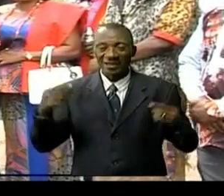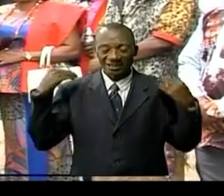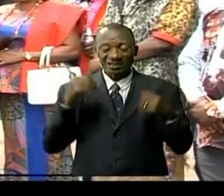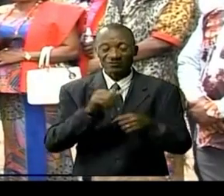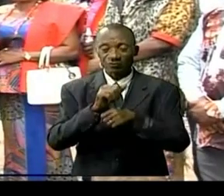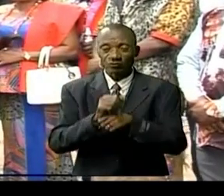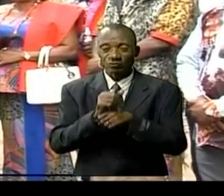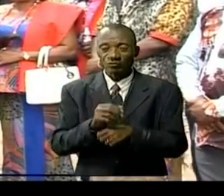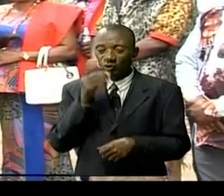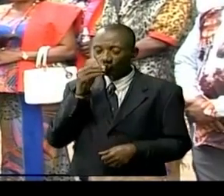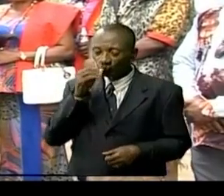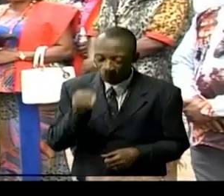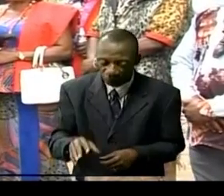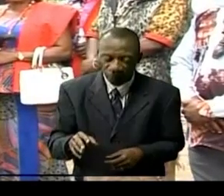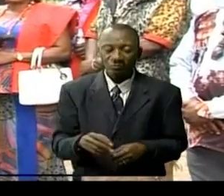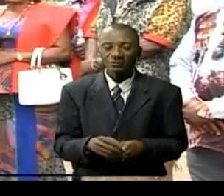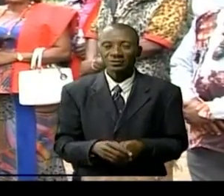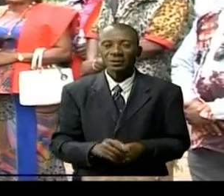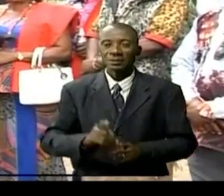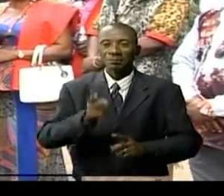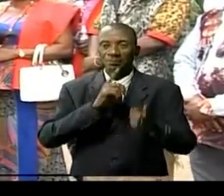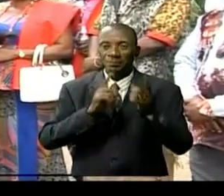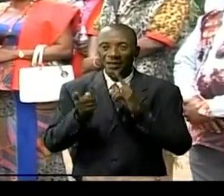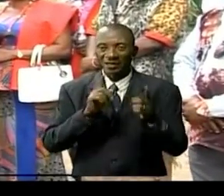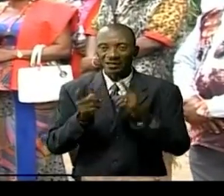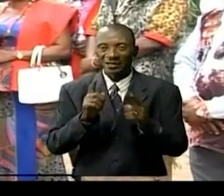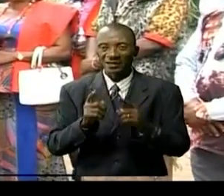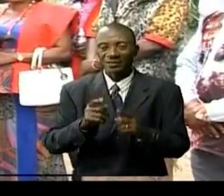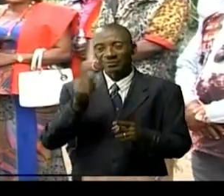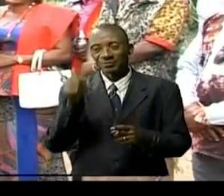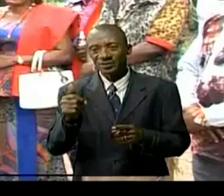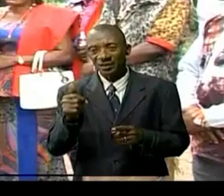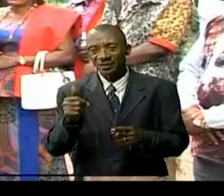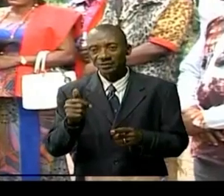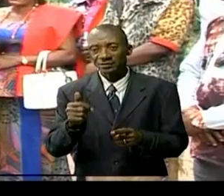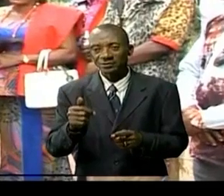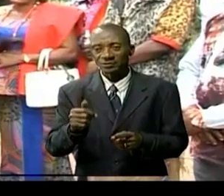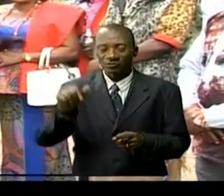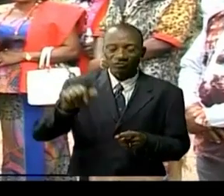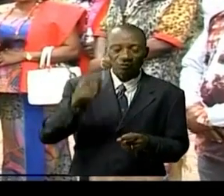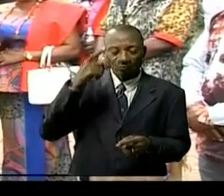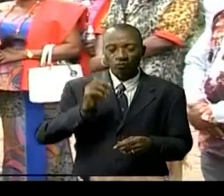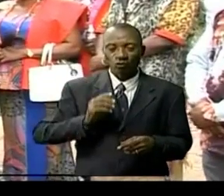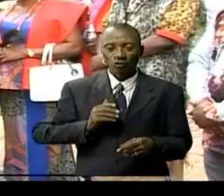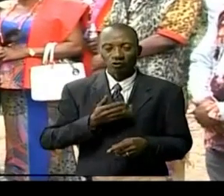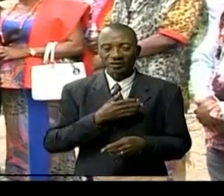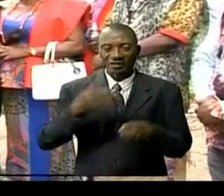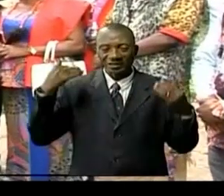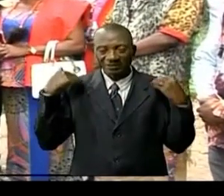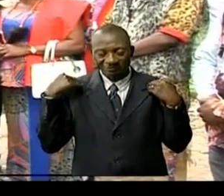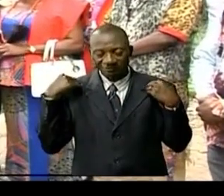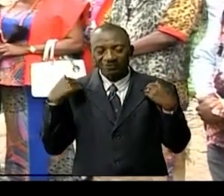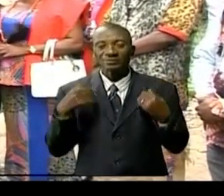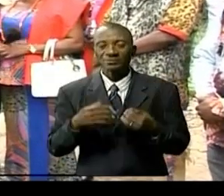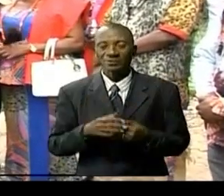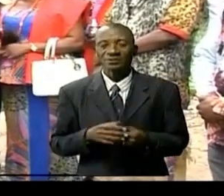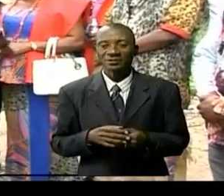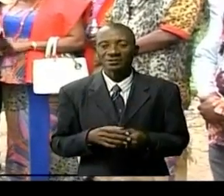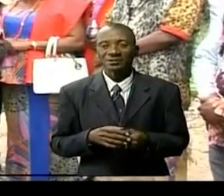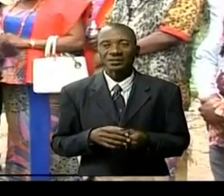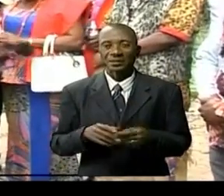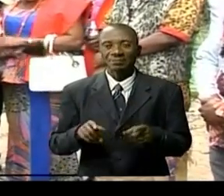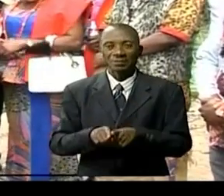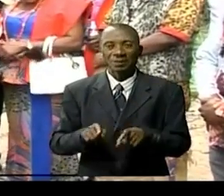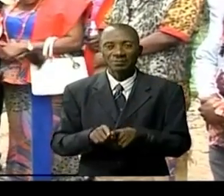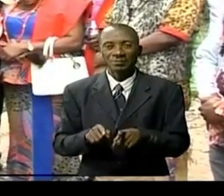il parle en bon ou à bien pour un autre chef des rock à ces niveaux là et même le pouvoir aussi